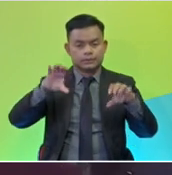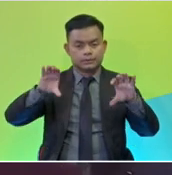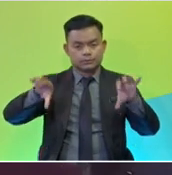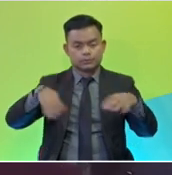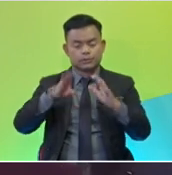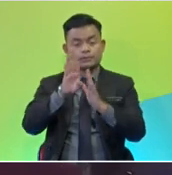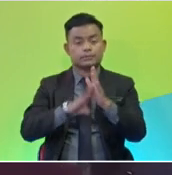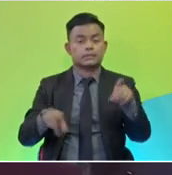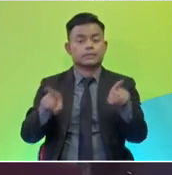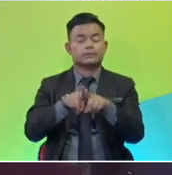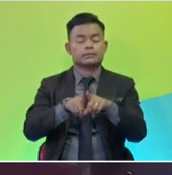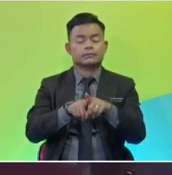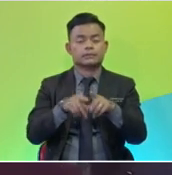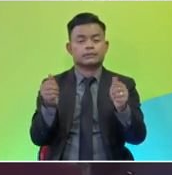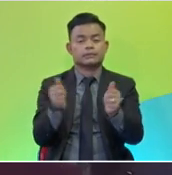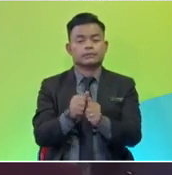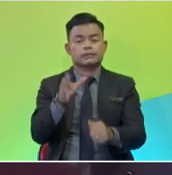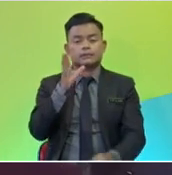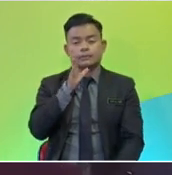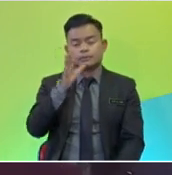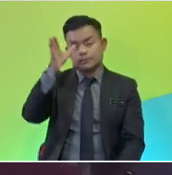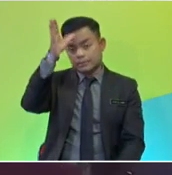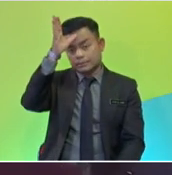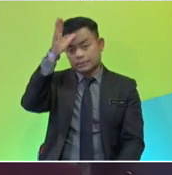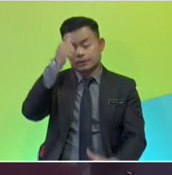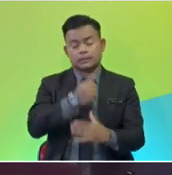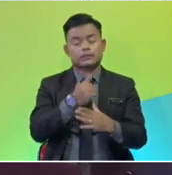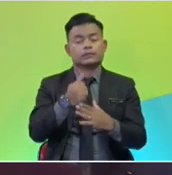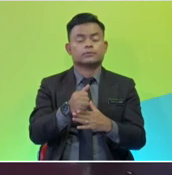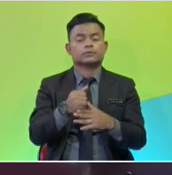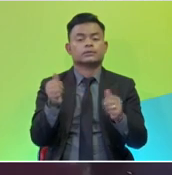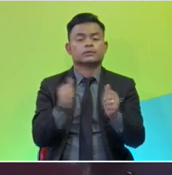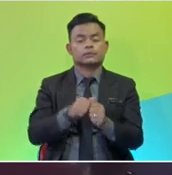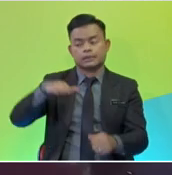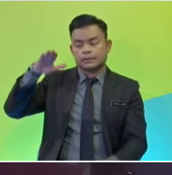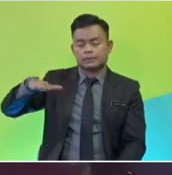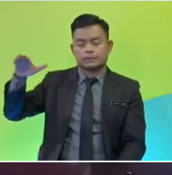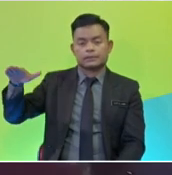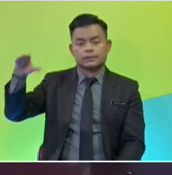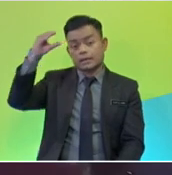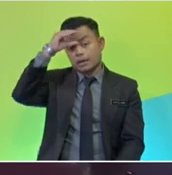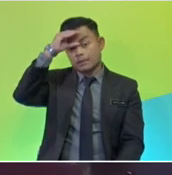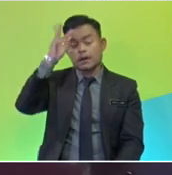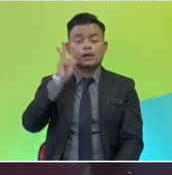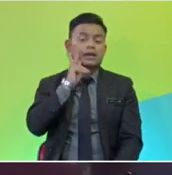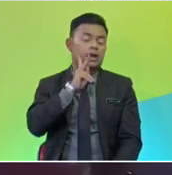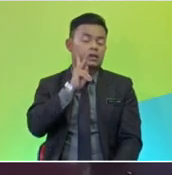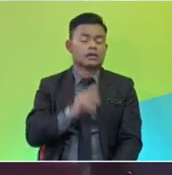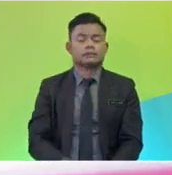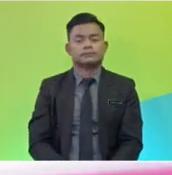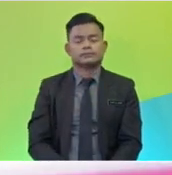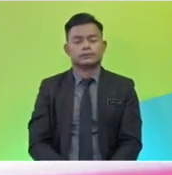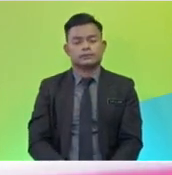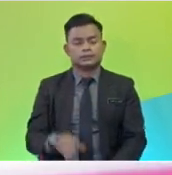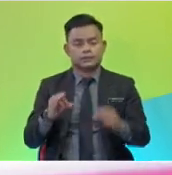tu dengan ibu Bapa betul Cikgu Ibu Bapa mahupun dengan adik-beradik beradik Abang Kakak okey kalau di di sekolah